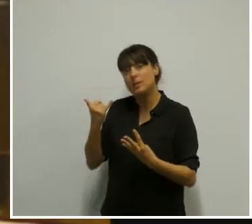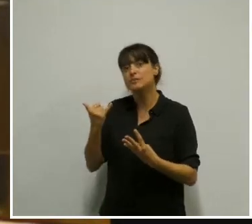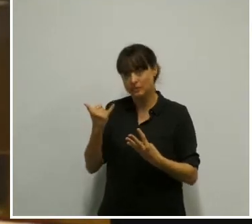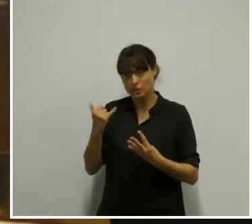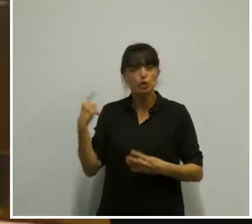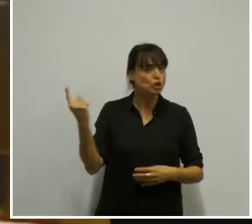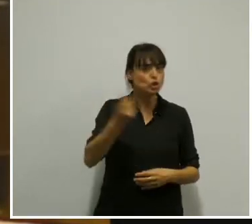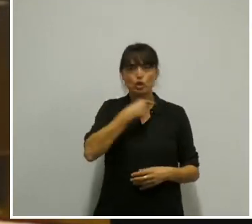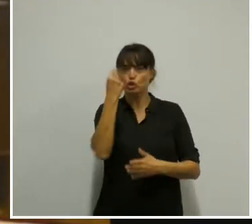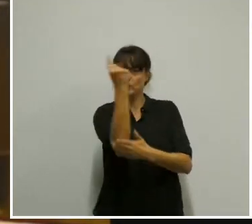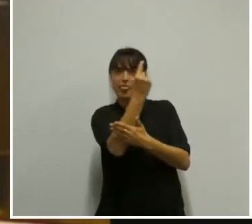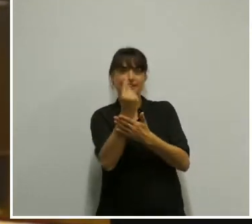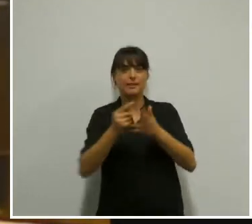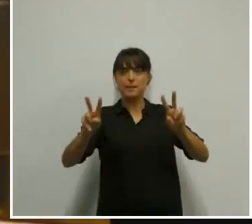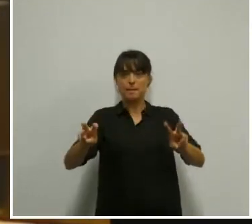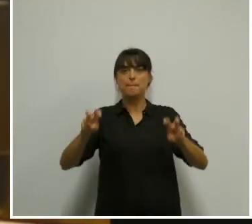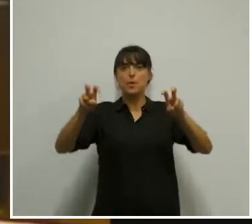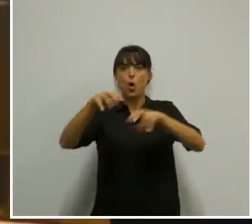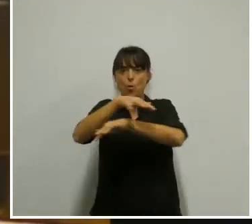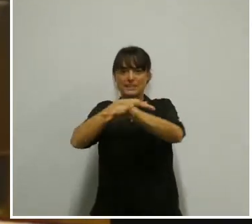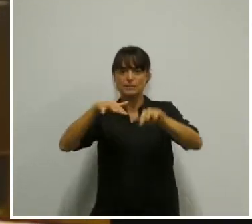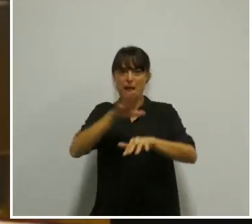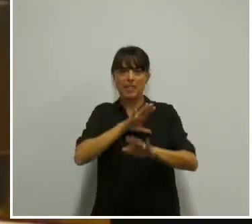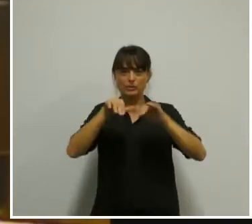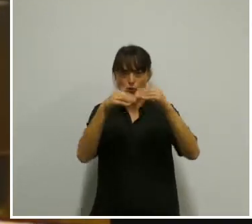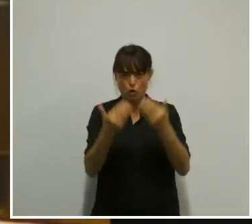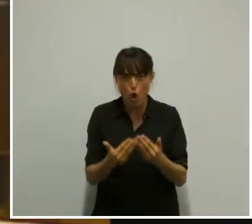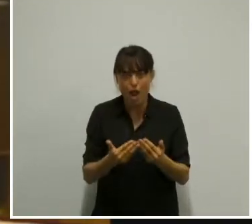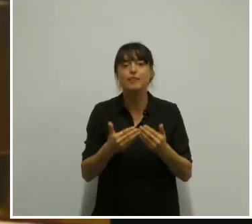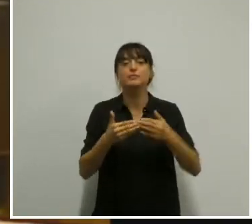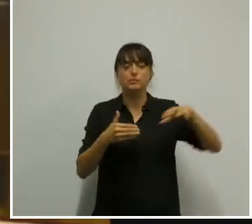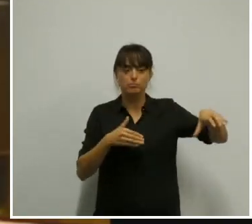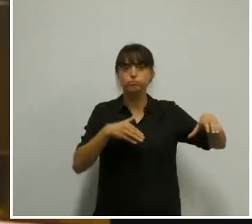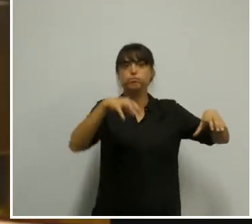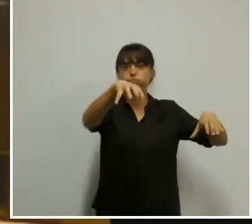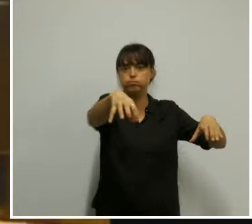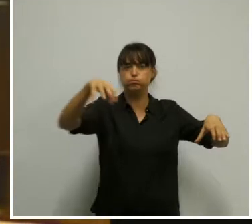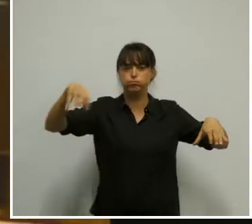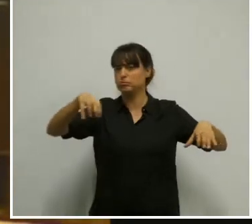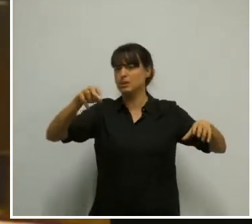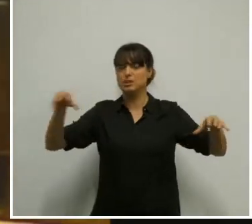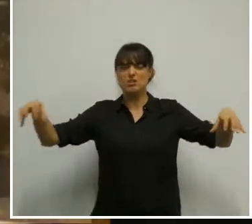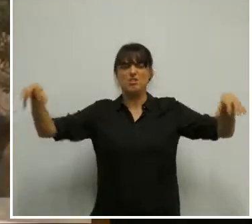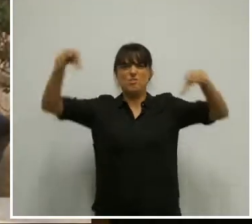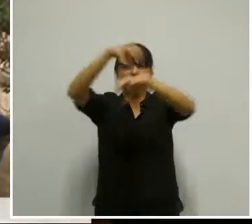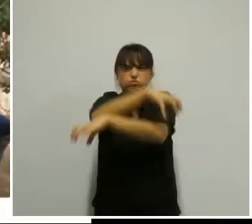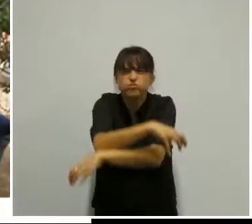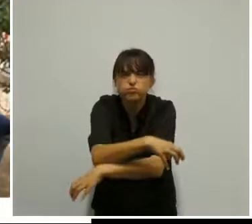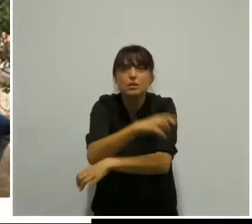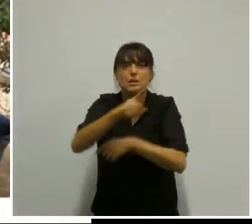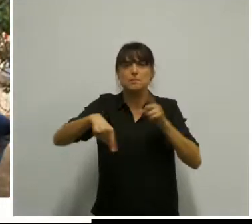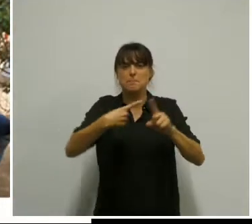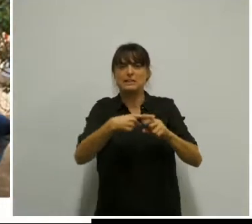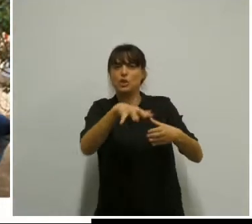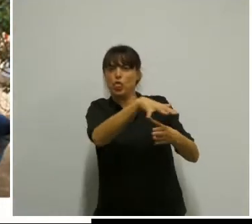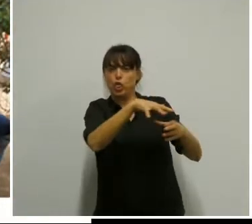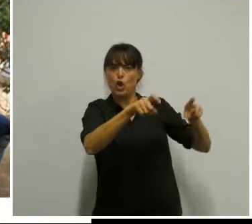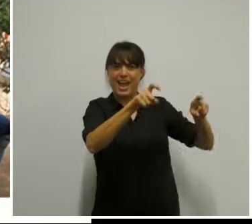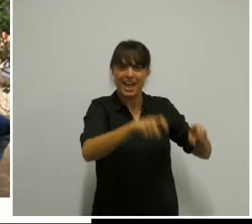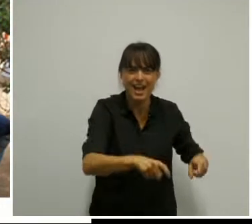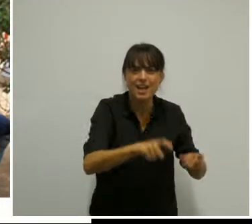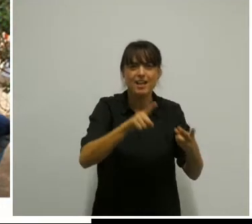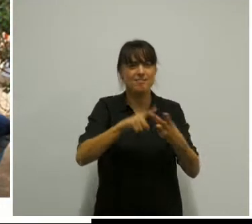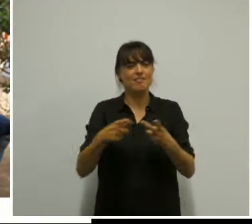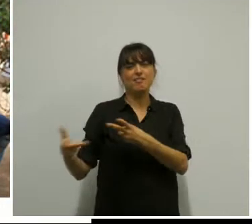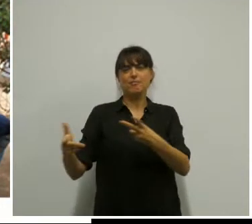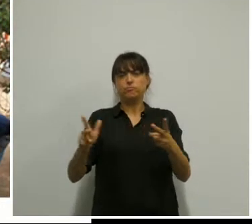de l'escola. I aquí veieu que vam fer uns canvis de zones de relax, vam fer unes àgores en el pati i molta participació de